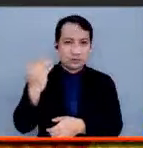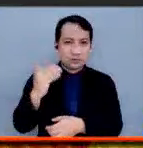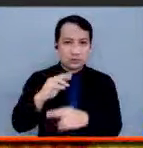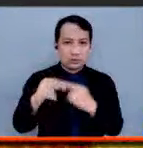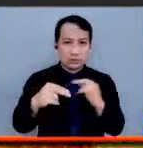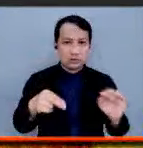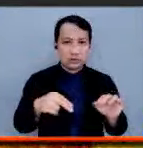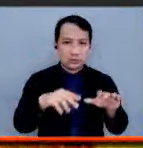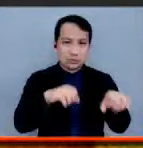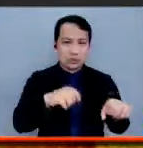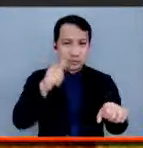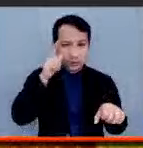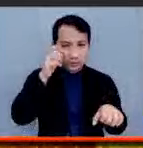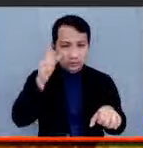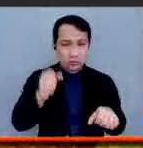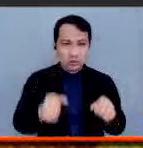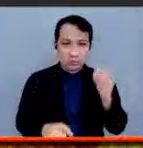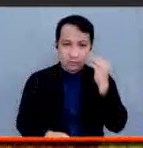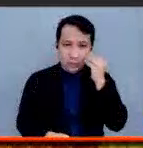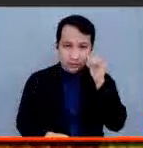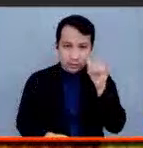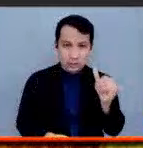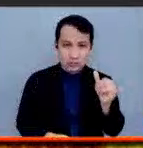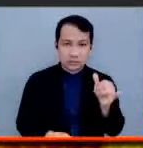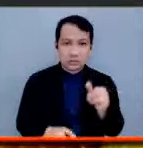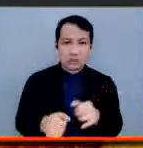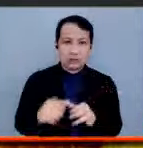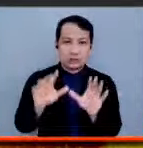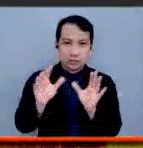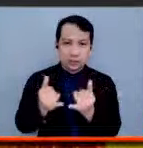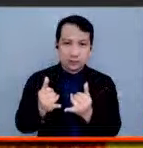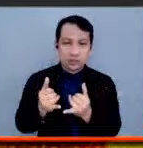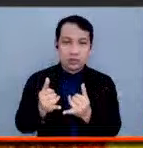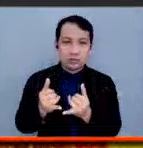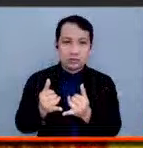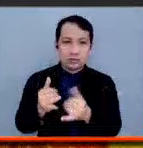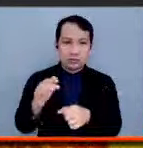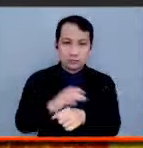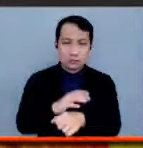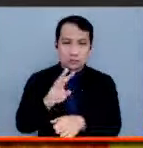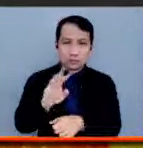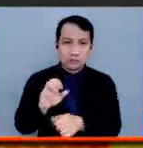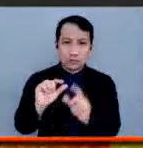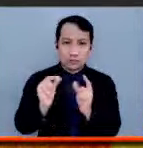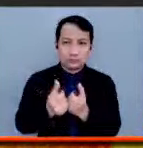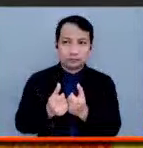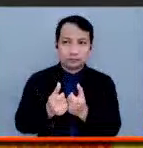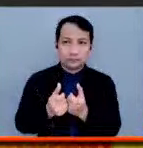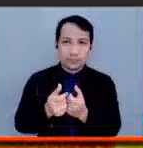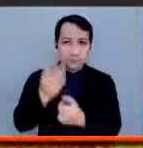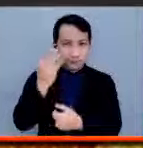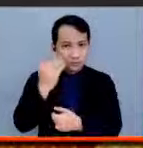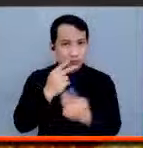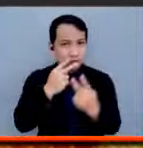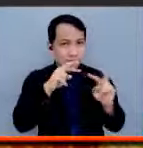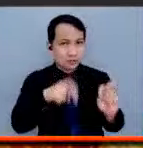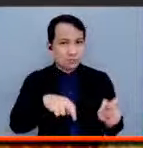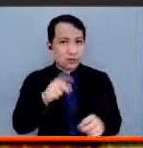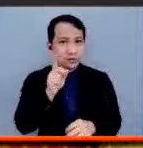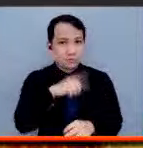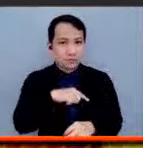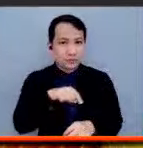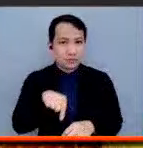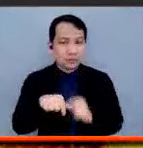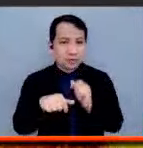Lincoln Ong at Michael Yang ng Pharmaly Corporation at ng Full Wind Group of Companies for testifying falsely and